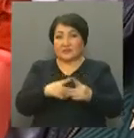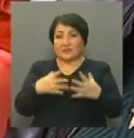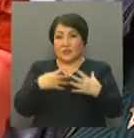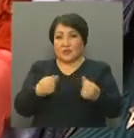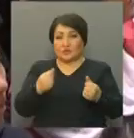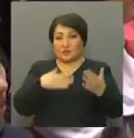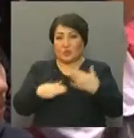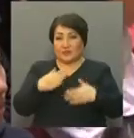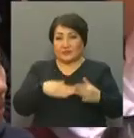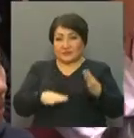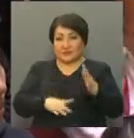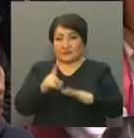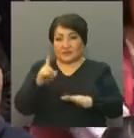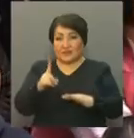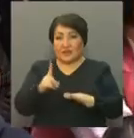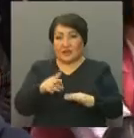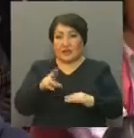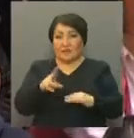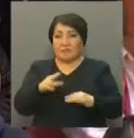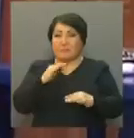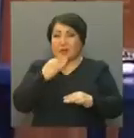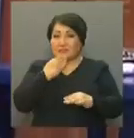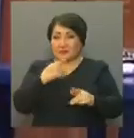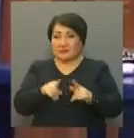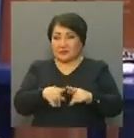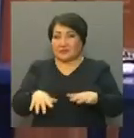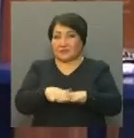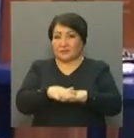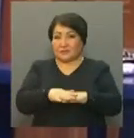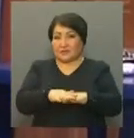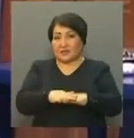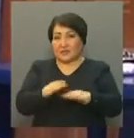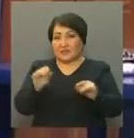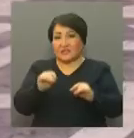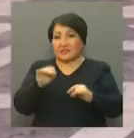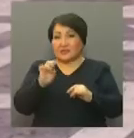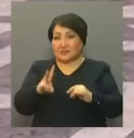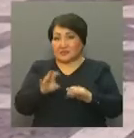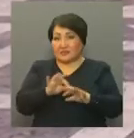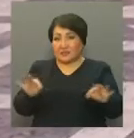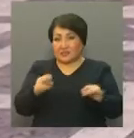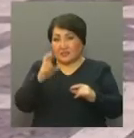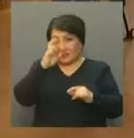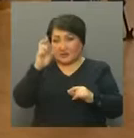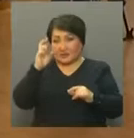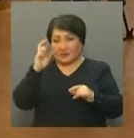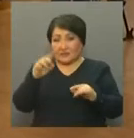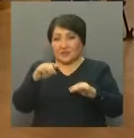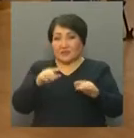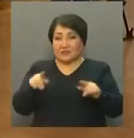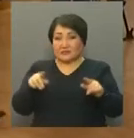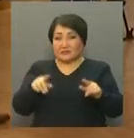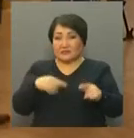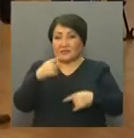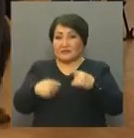қуана қауышады. Парсының да парқы осы. Алматыда өткен шараны тамашалаған ирандықтар екі елдің салтындағы ұқсастықты аңғартыпты.